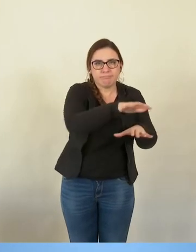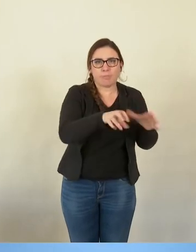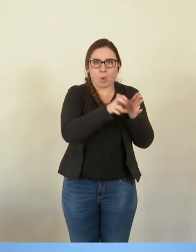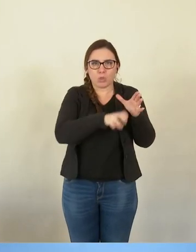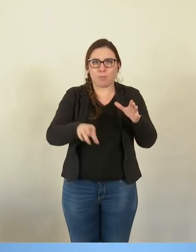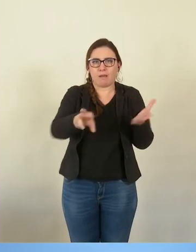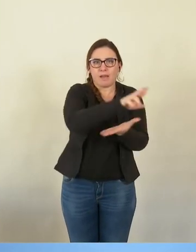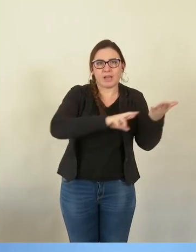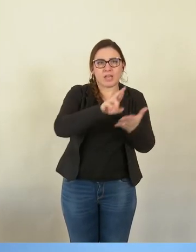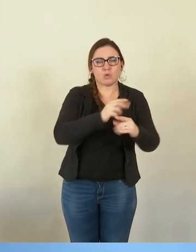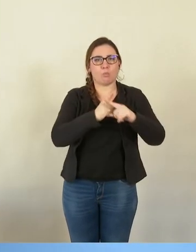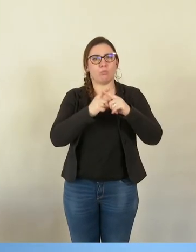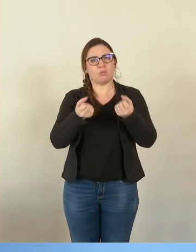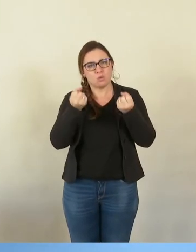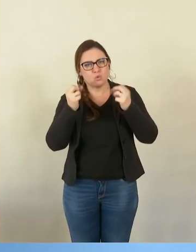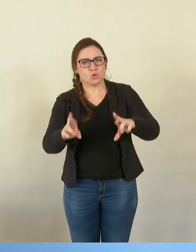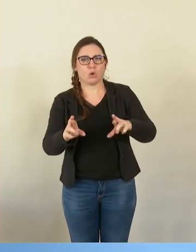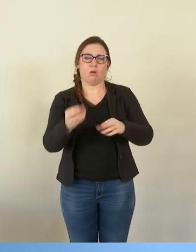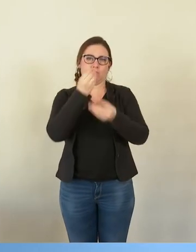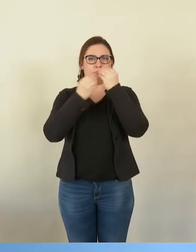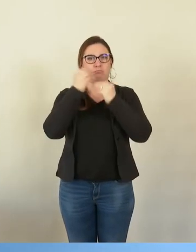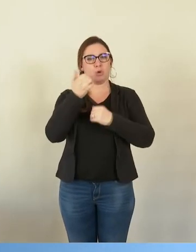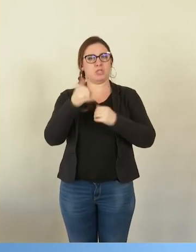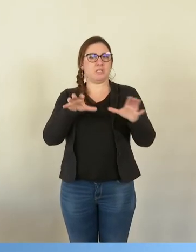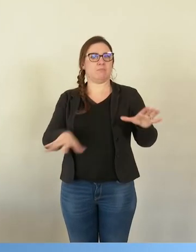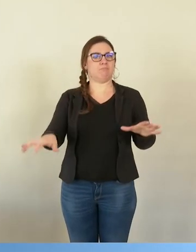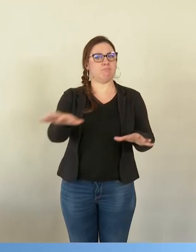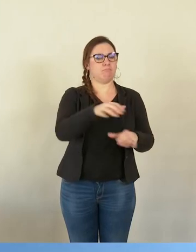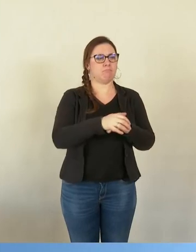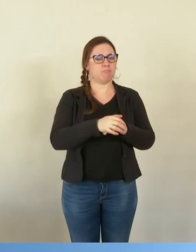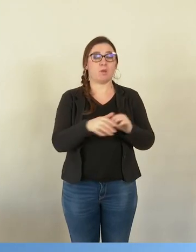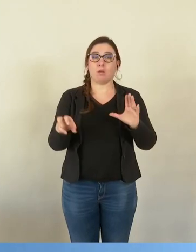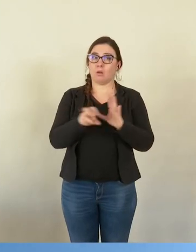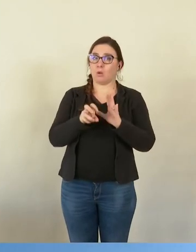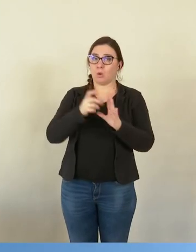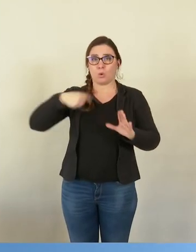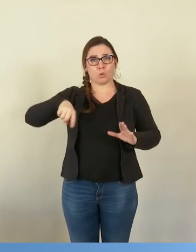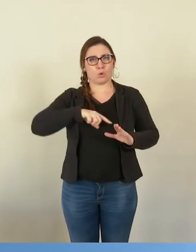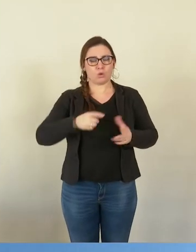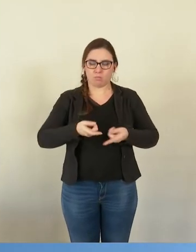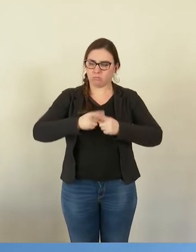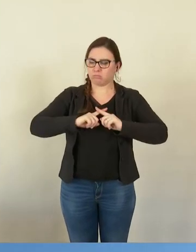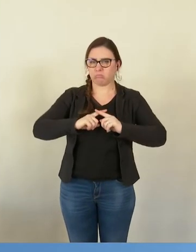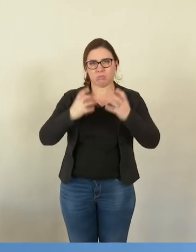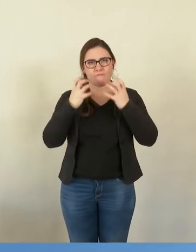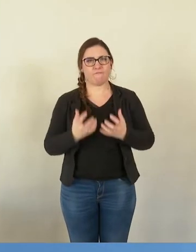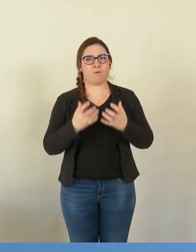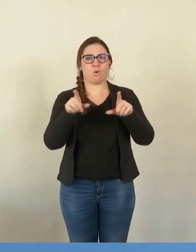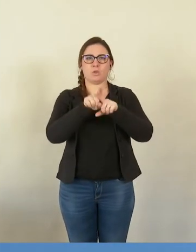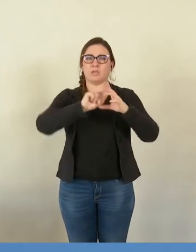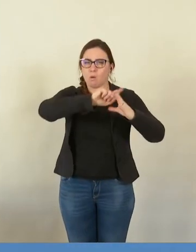la résilience alimentaire de notre territoire depuis Grenoble nous prendrons aussi toute notre part dans la construction d'un droit